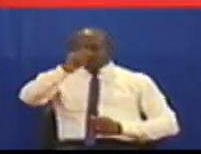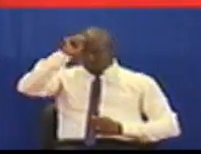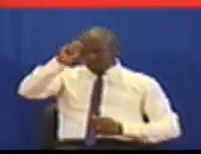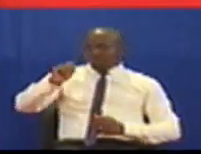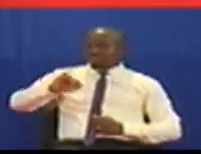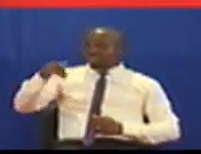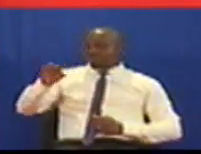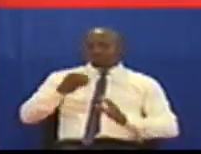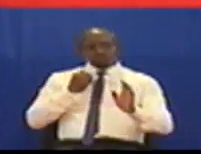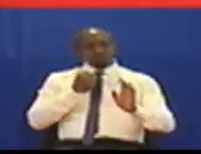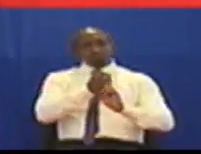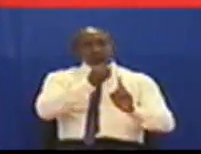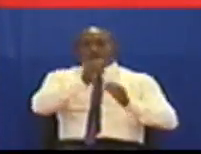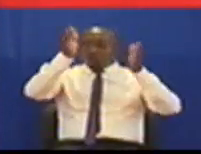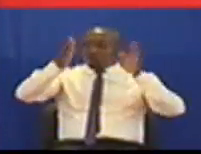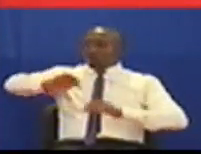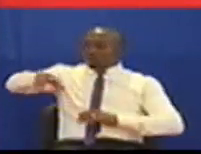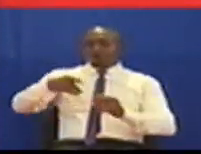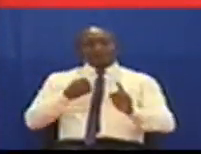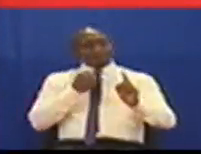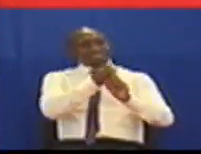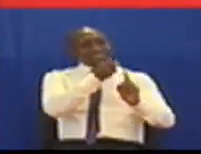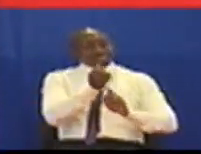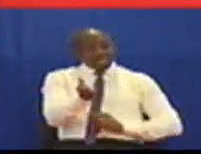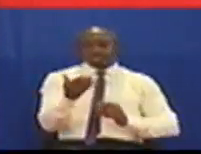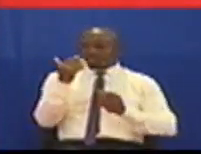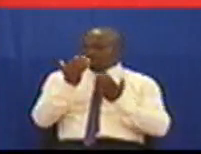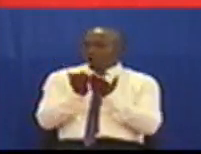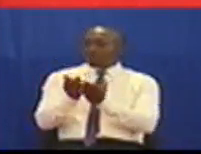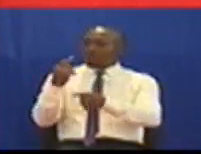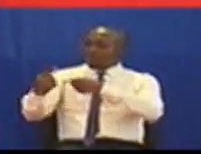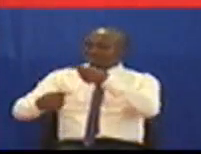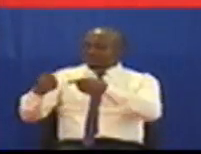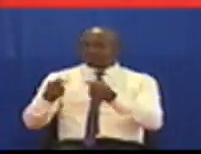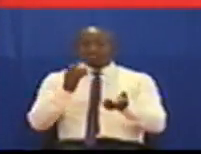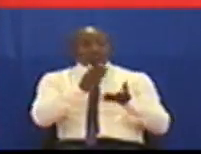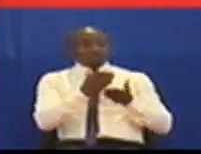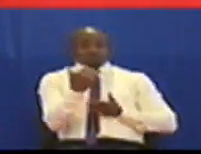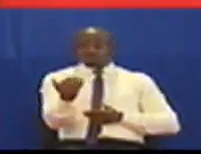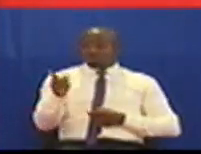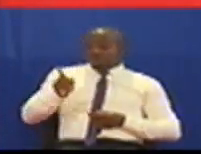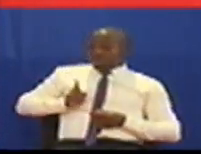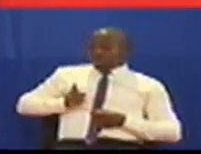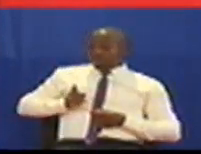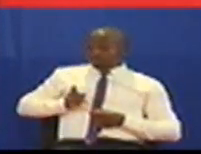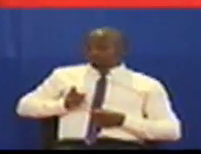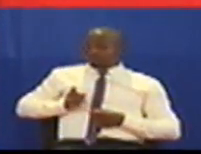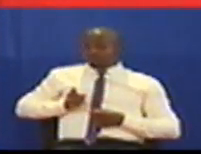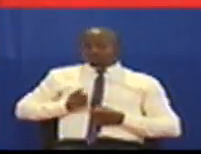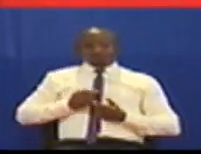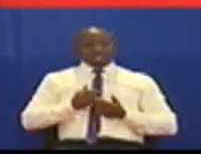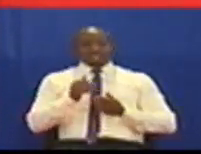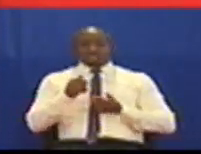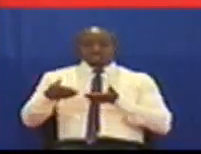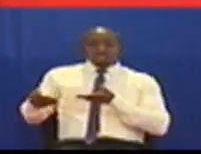kuwa mikoa wamelihimiza hili. Naomba tu uendelee kwa kweli, kwa sababu watoto wa kike kwa taarifa ya UNICEF ya